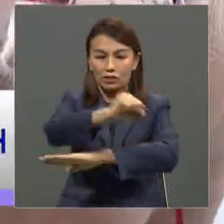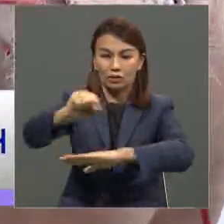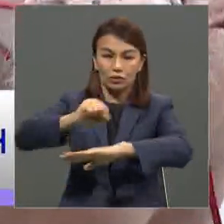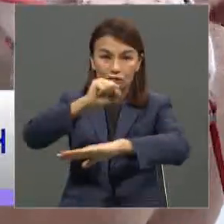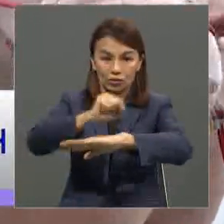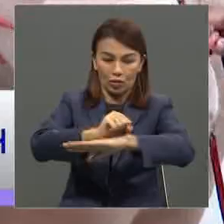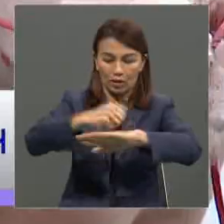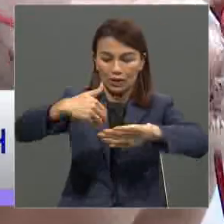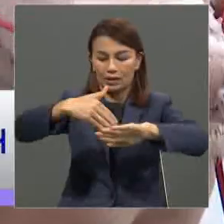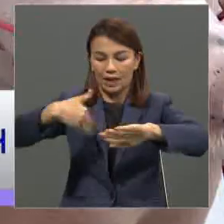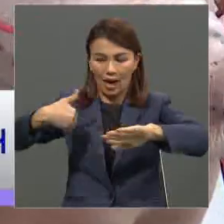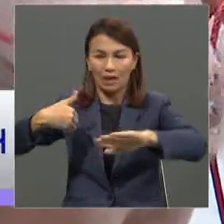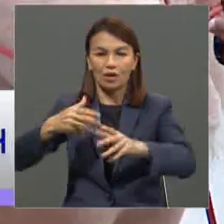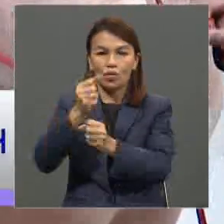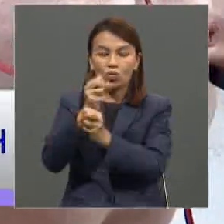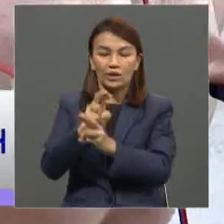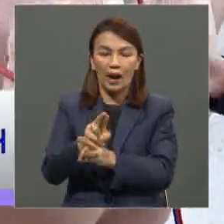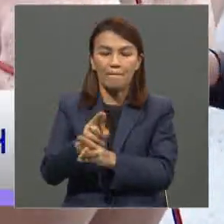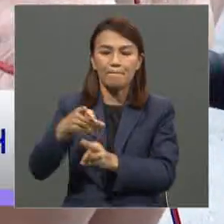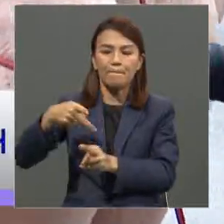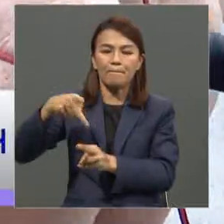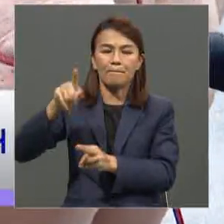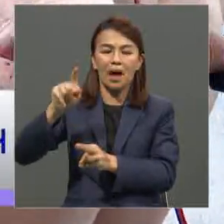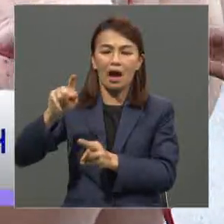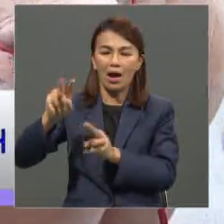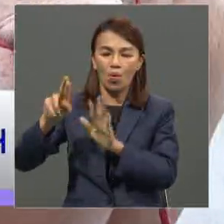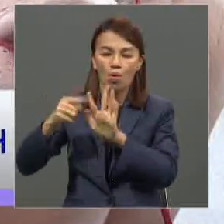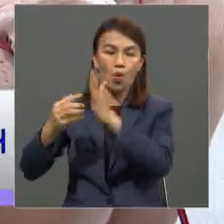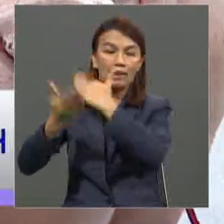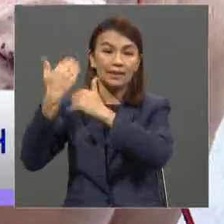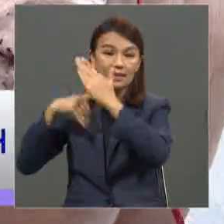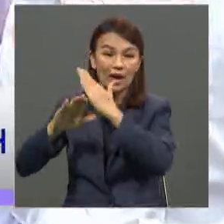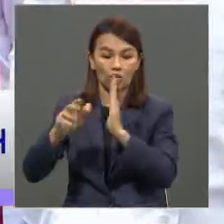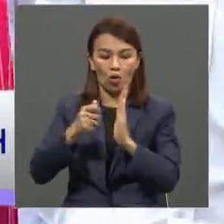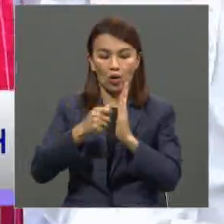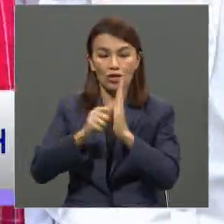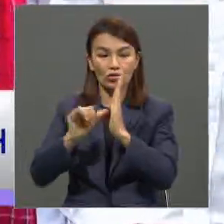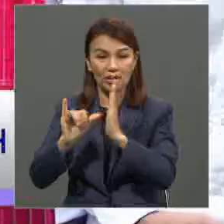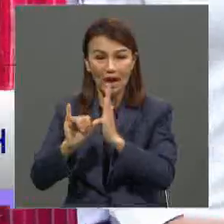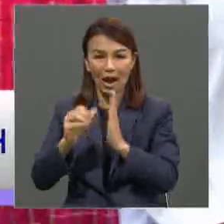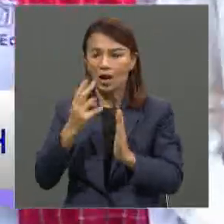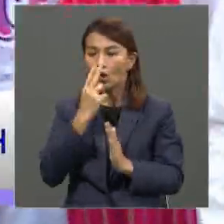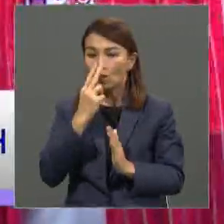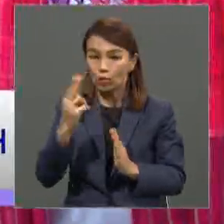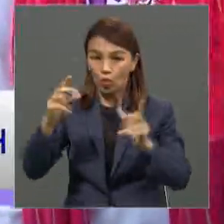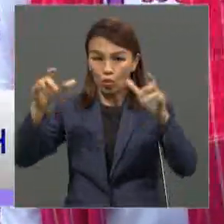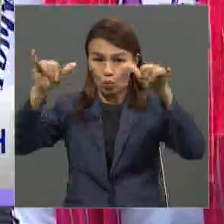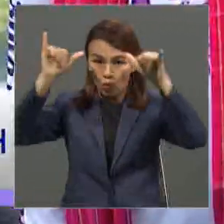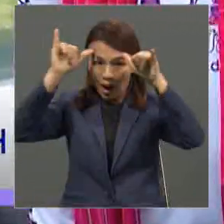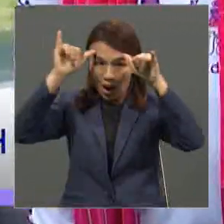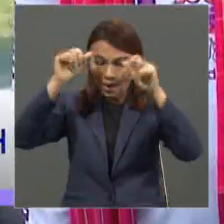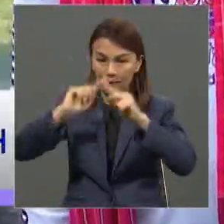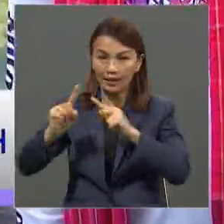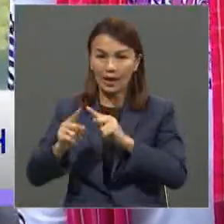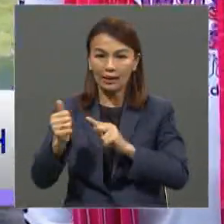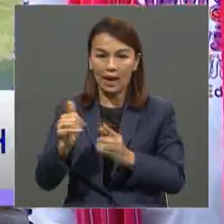มหาธาตุอุทยานประวัติศาสตร์จังหวัดพระนครศรีอยุธยาใครอยากจะไปดูนะควายสวยงามของไทยไปได้ในงานนี้ไม่